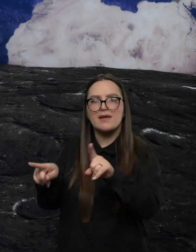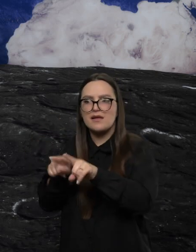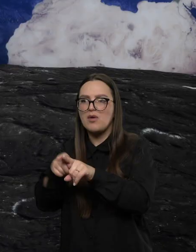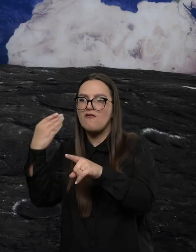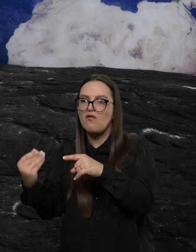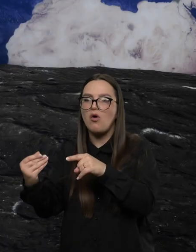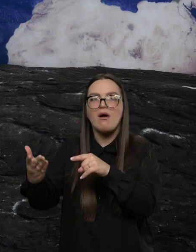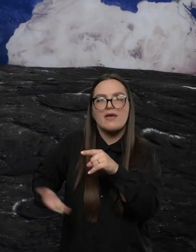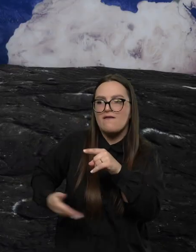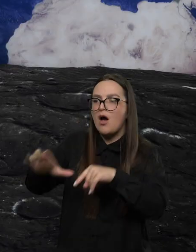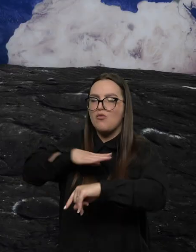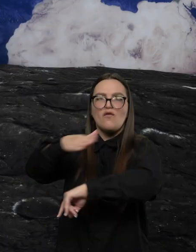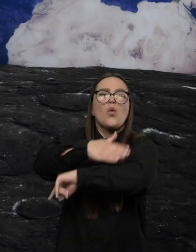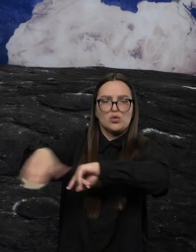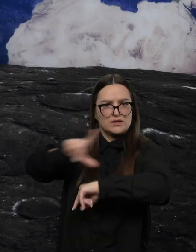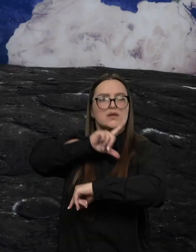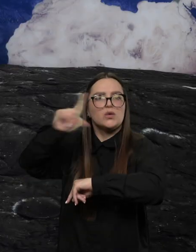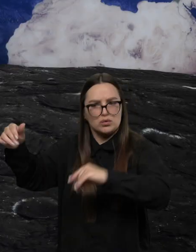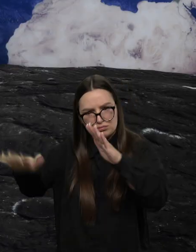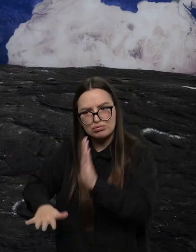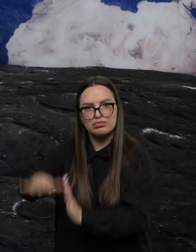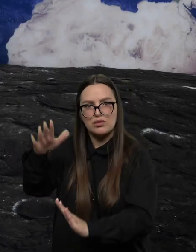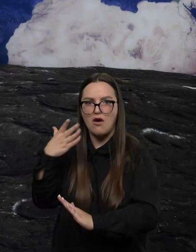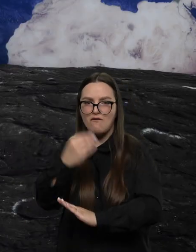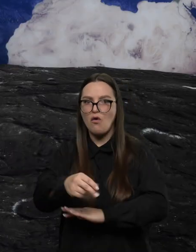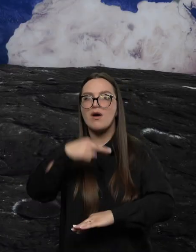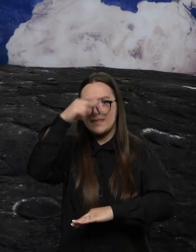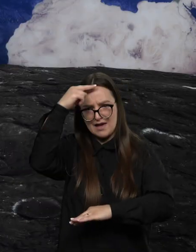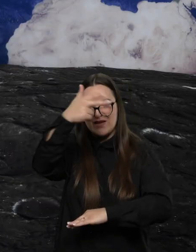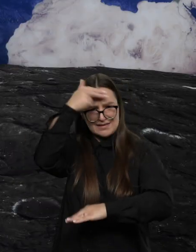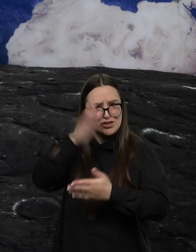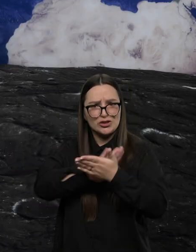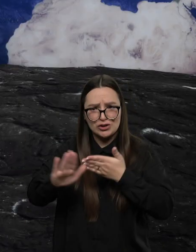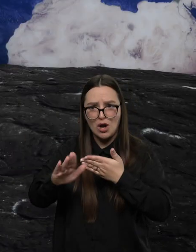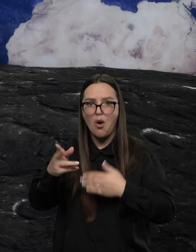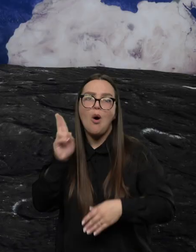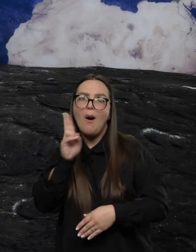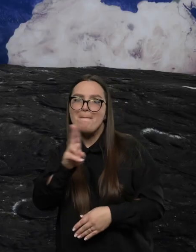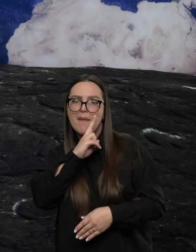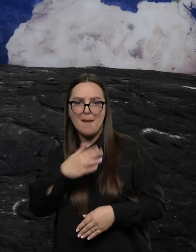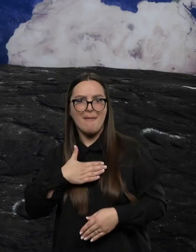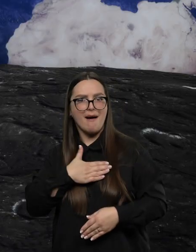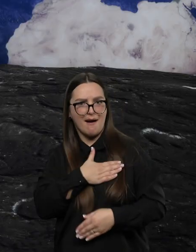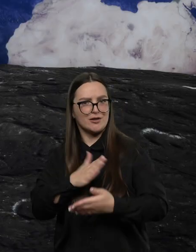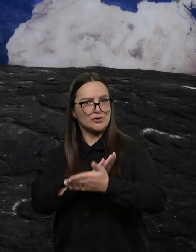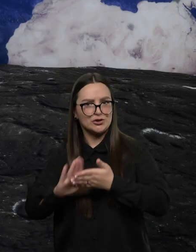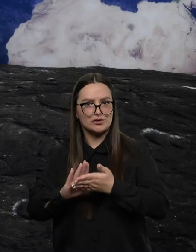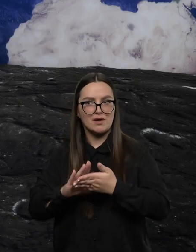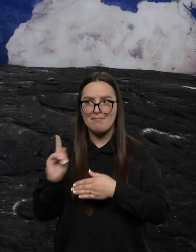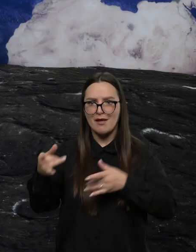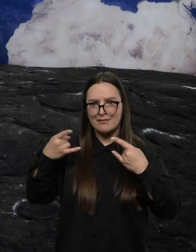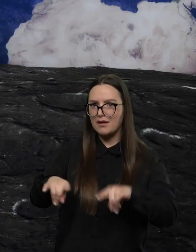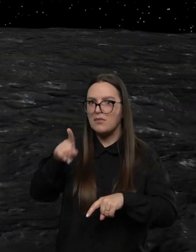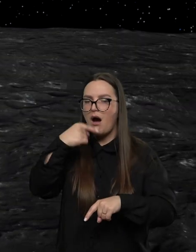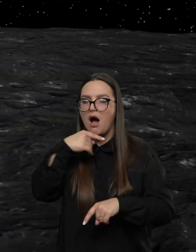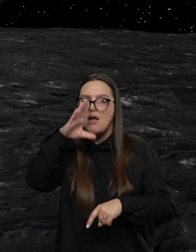kūrėte savo gyvenimus už Atlanto. Jūsų tėvas lietuvis, o mama kanadietė. Kaip jums taip nuostabiai pavyko išsaugoti tą